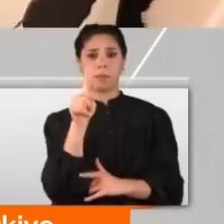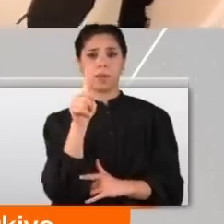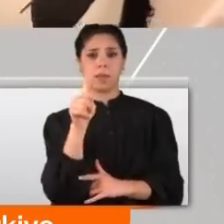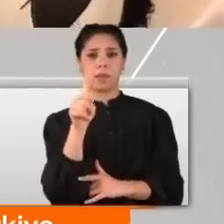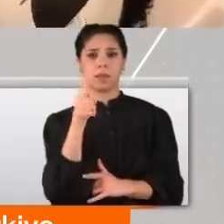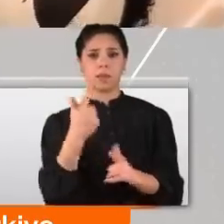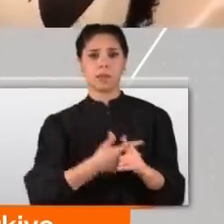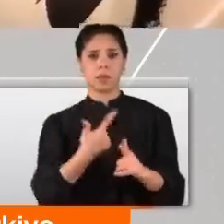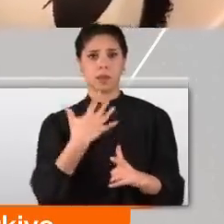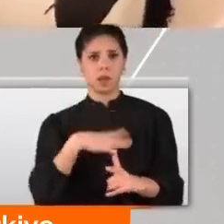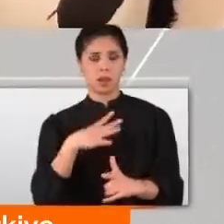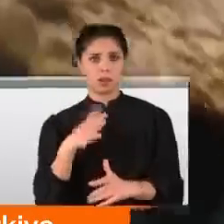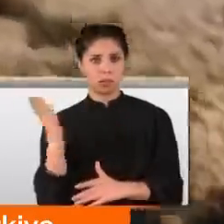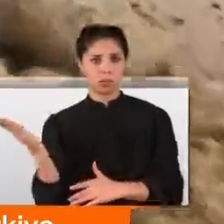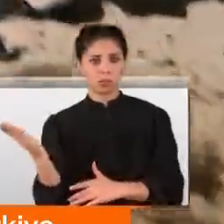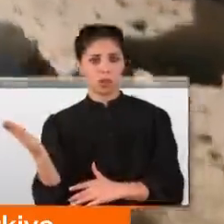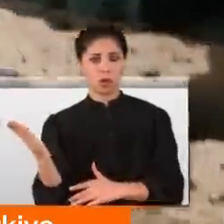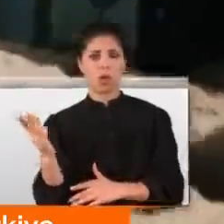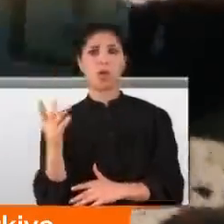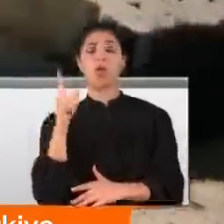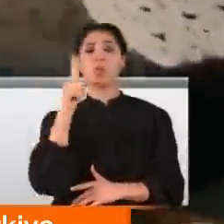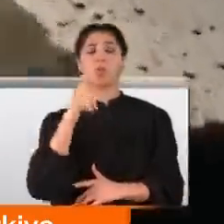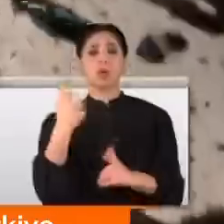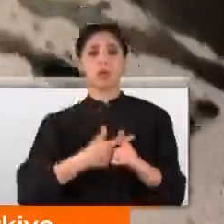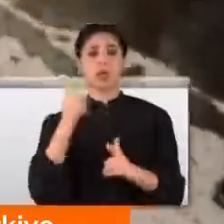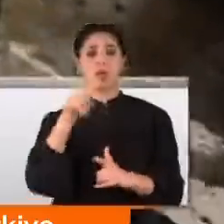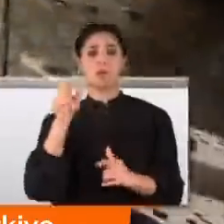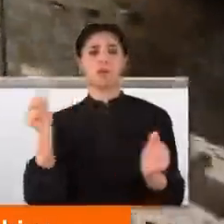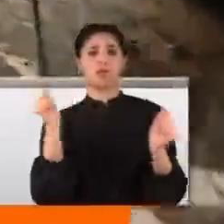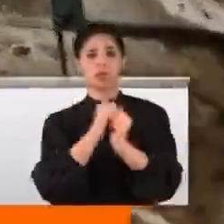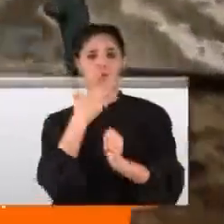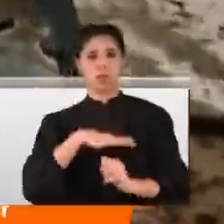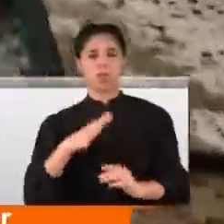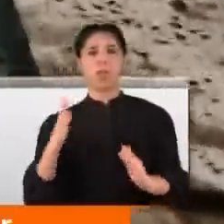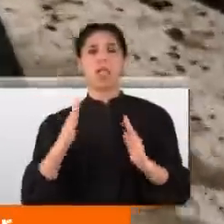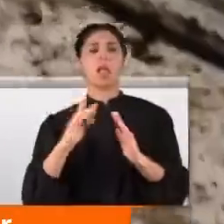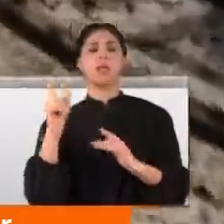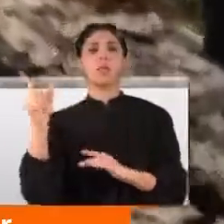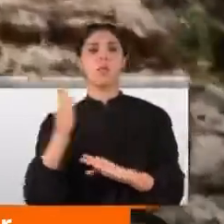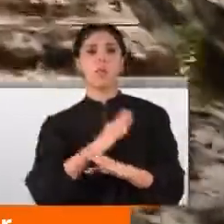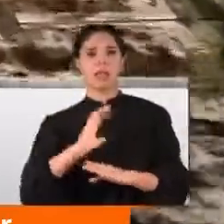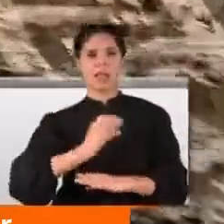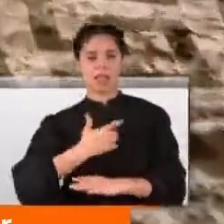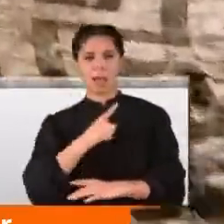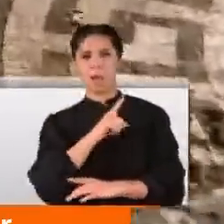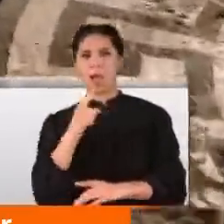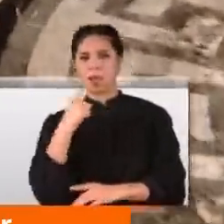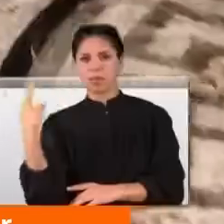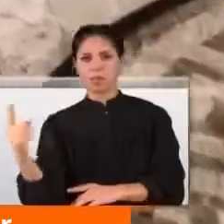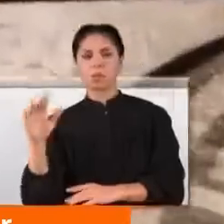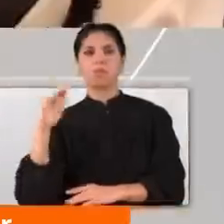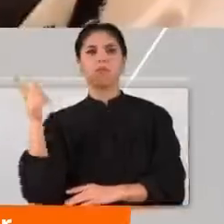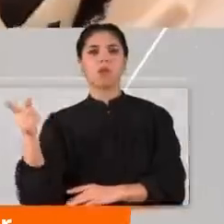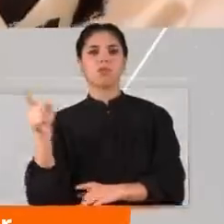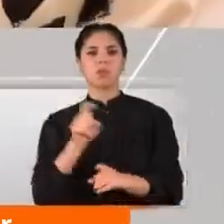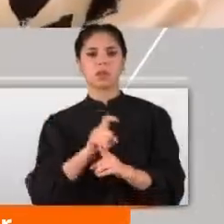yakın kira bedeli talep etti. Kirayı 22 katına çıkarmak isteyen mal sahibi olumsuz yanıt alınca iddia o ki başka yöntemlere